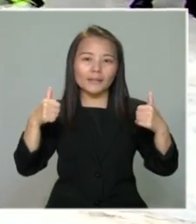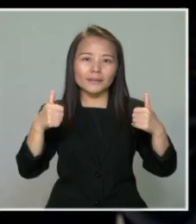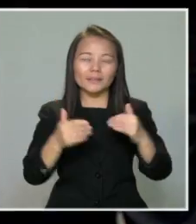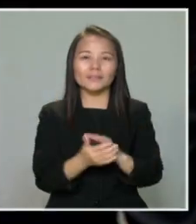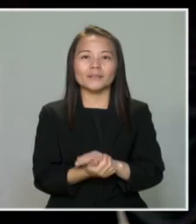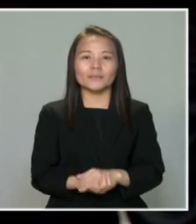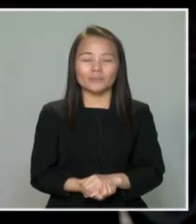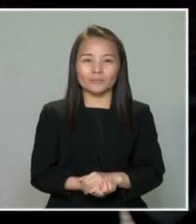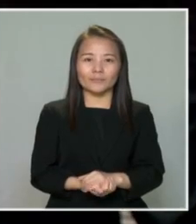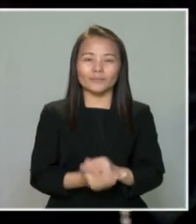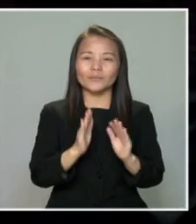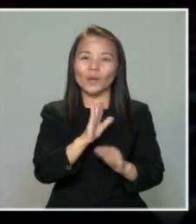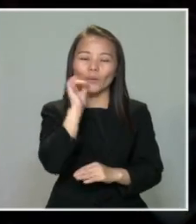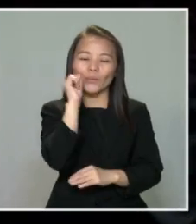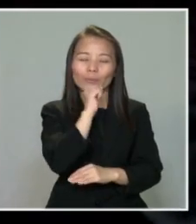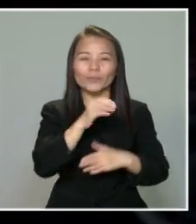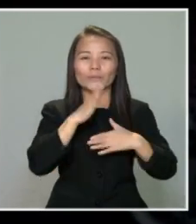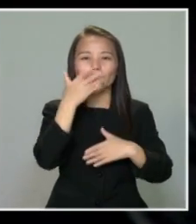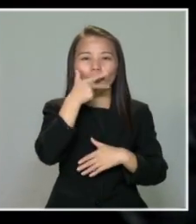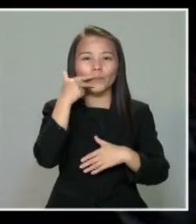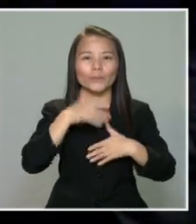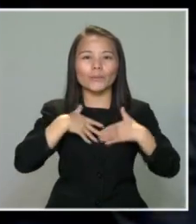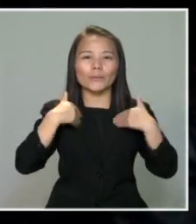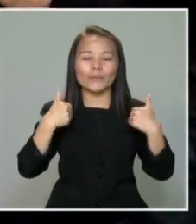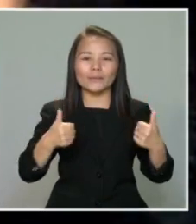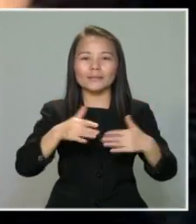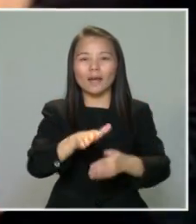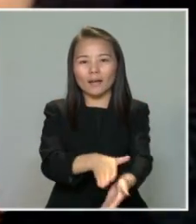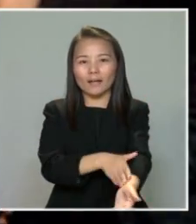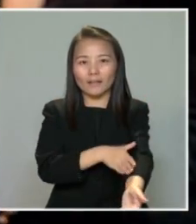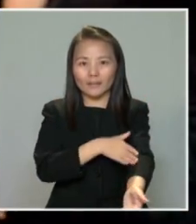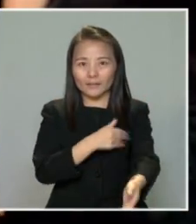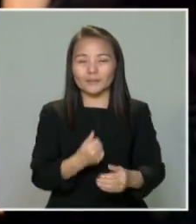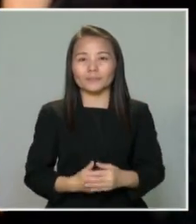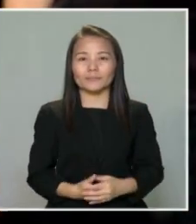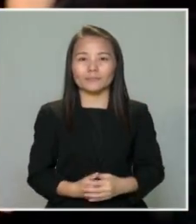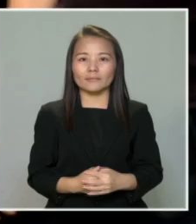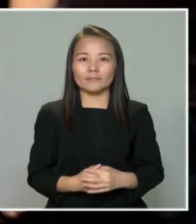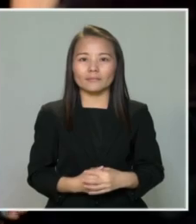อนโดฟินด้วยนะฮะเนี่ย